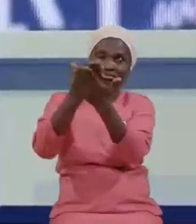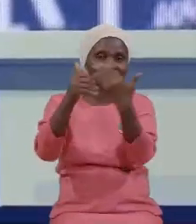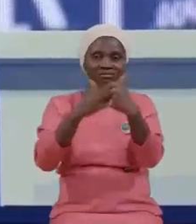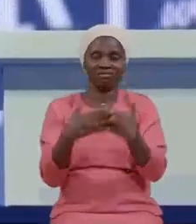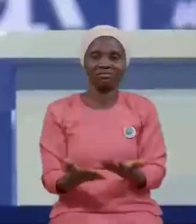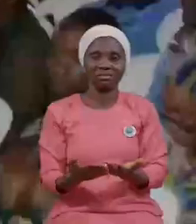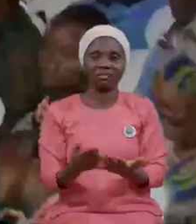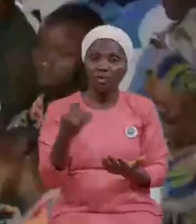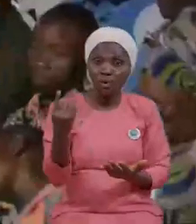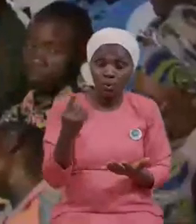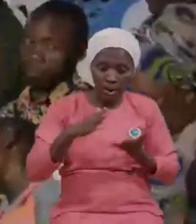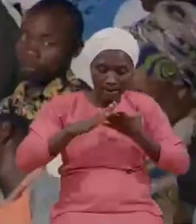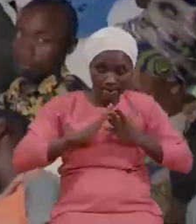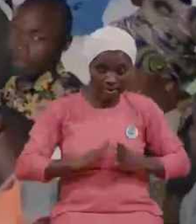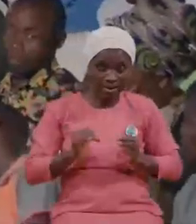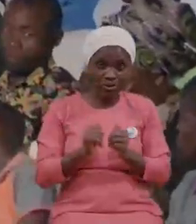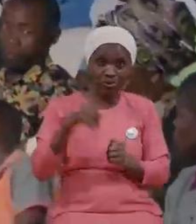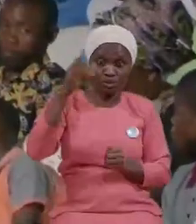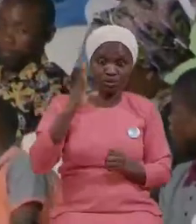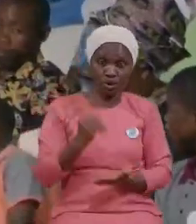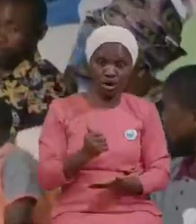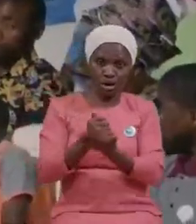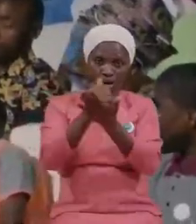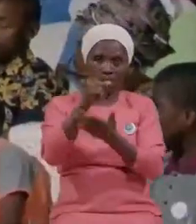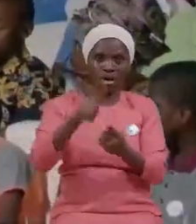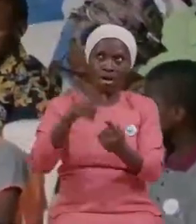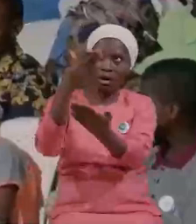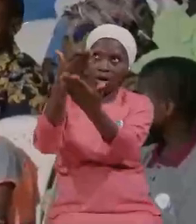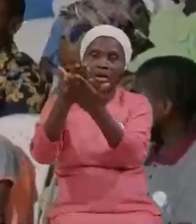Seule la paix avec Dieu vous conduira au ciel.